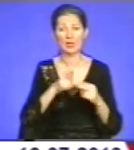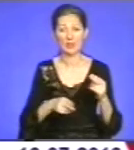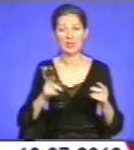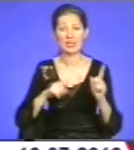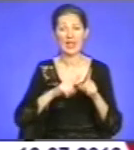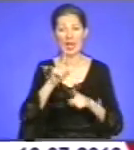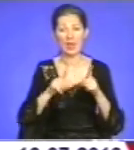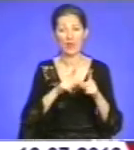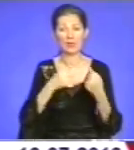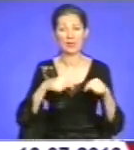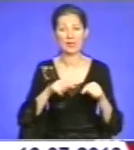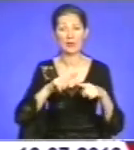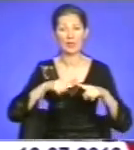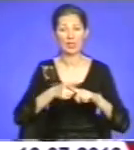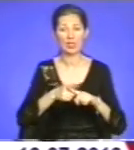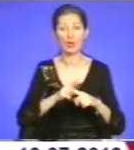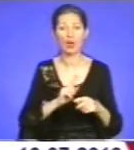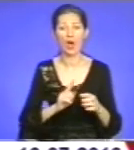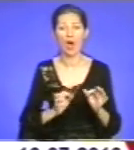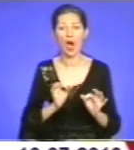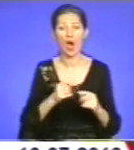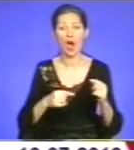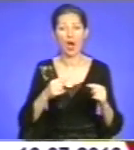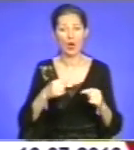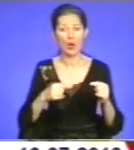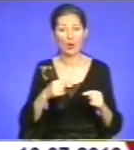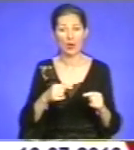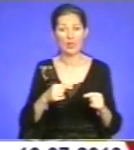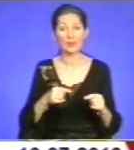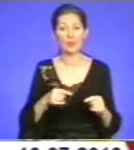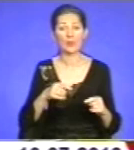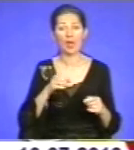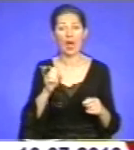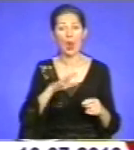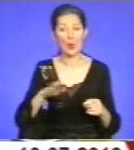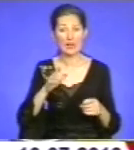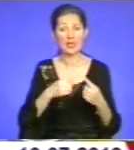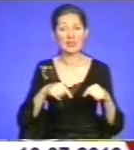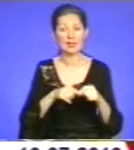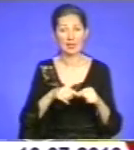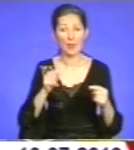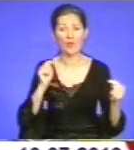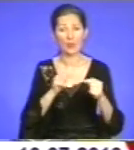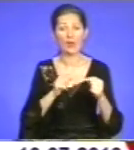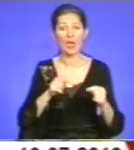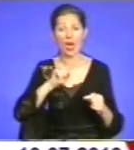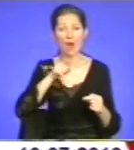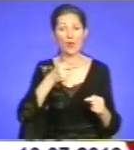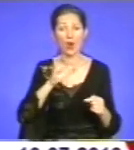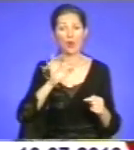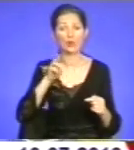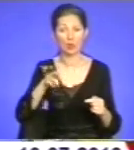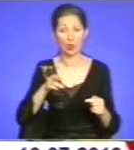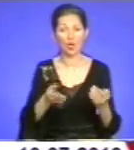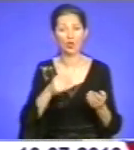технічного регулювання. Європейська система апріорі відповідає вимогам СОТ, і тому якщо Україна завершить своє реформування